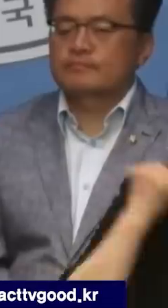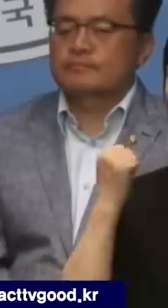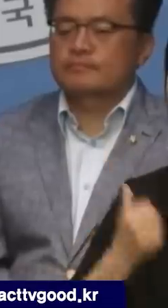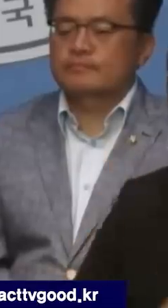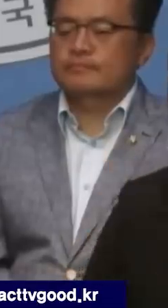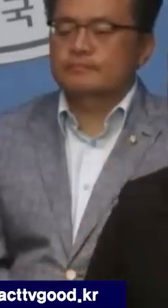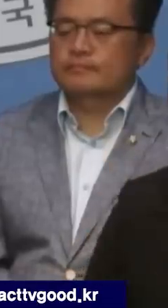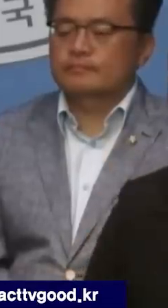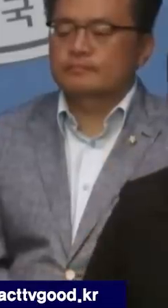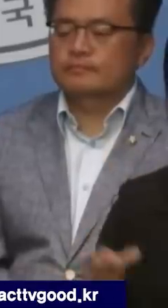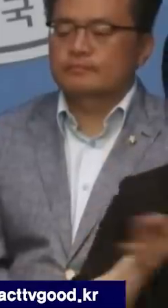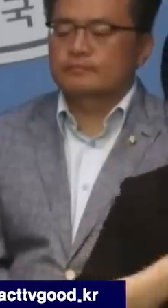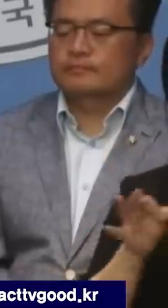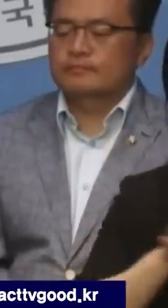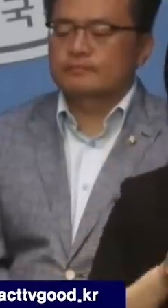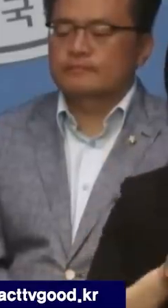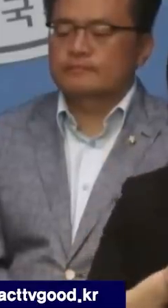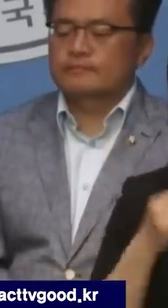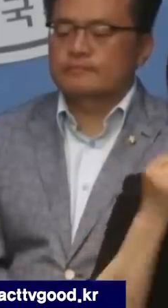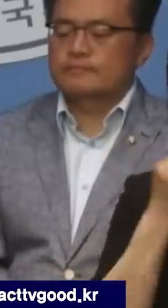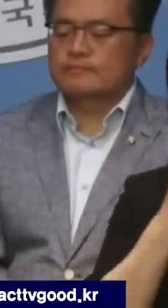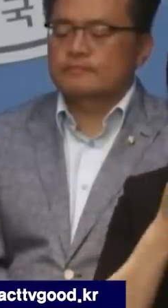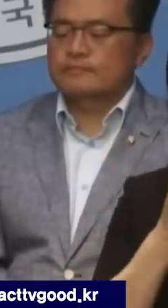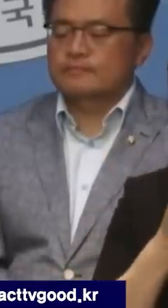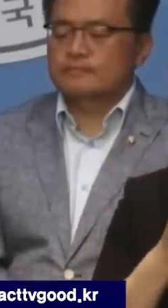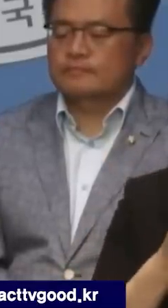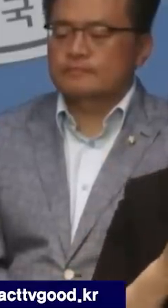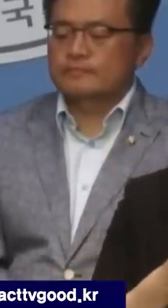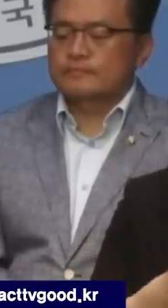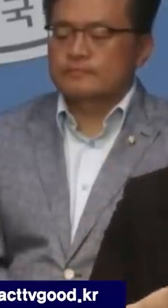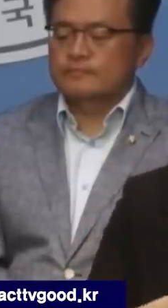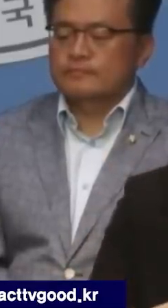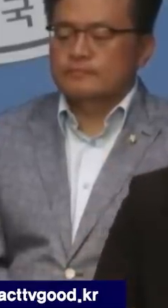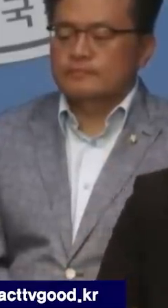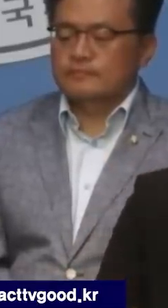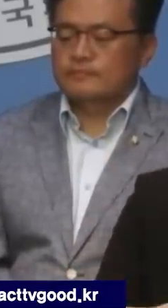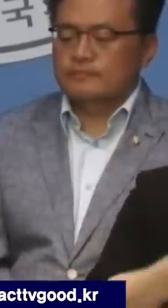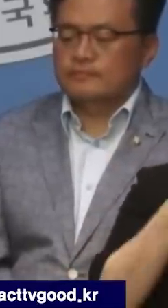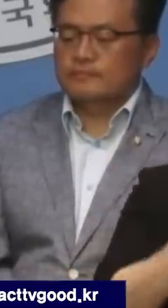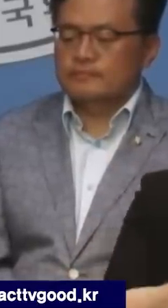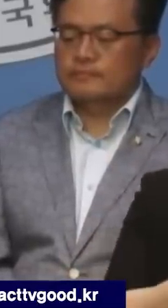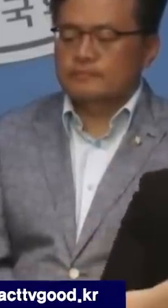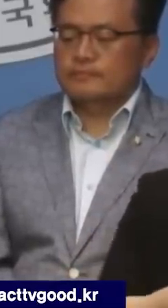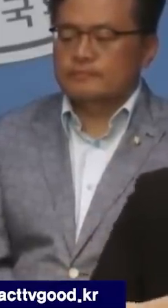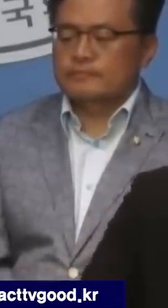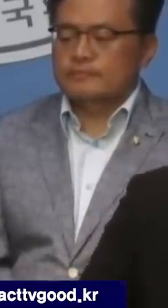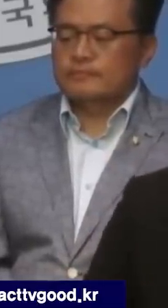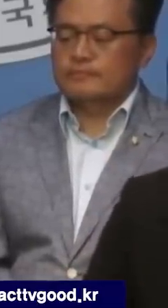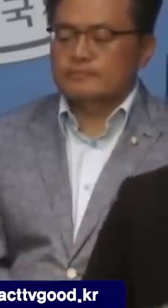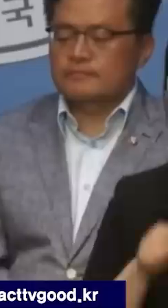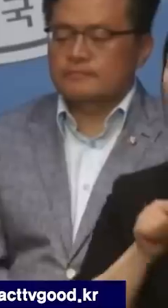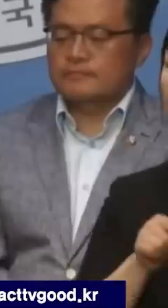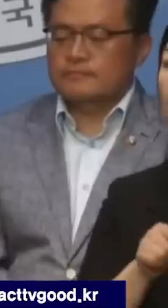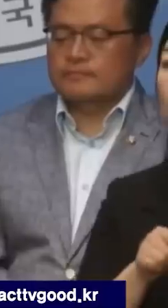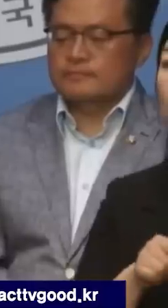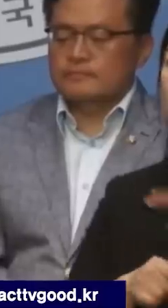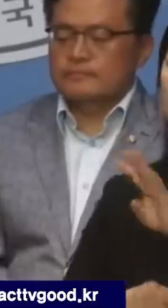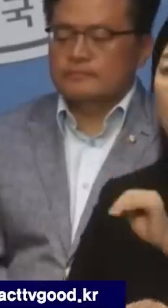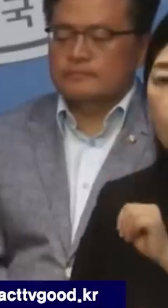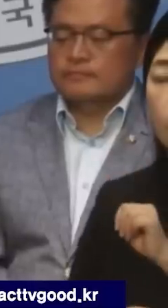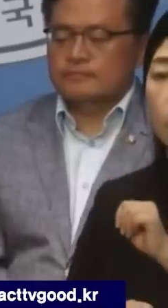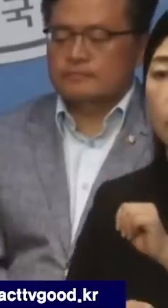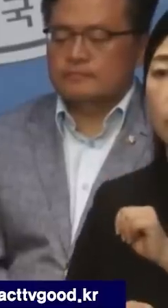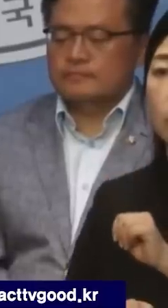시장에 소금이 하루가 자고 나면 2만 원 하던 소금이 3만 원, 4만